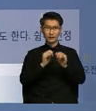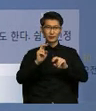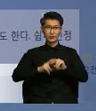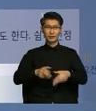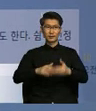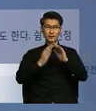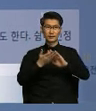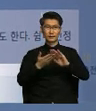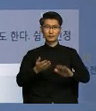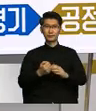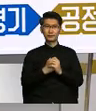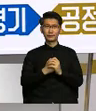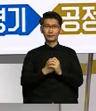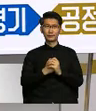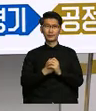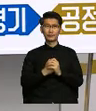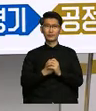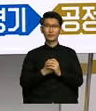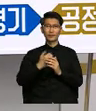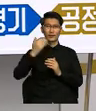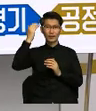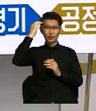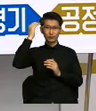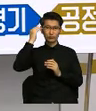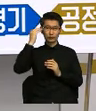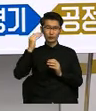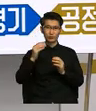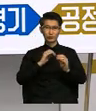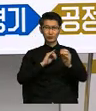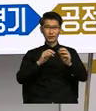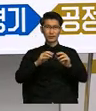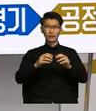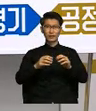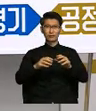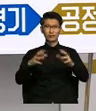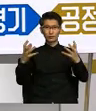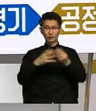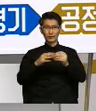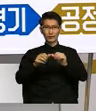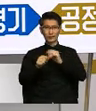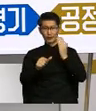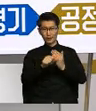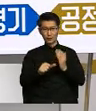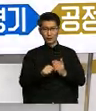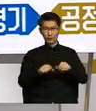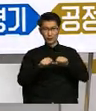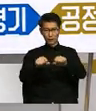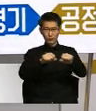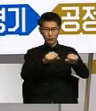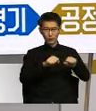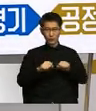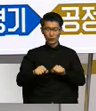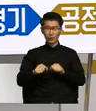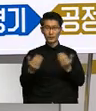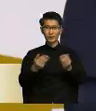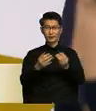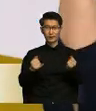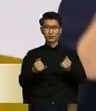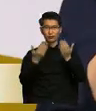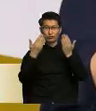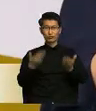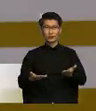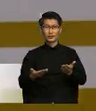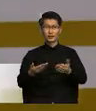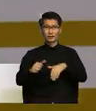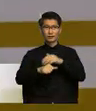자리를 마련했습니다. 동방항공 한국인 승무원 집단 해고 대응, 청소원, 방호원, 플랫폼 노동자 등 휴게